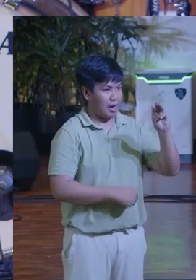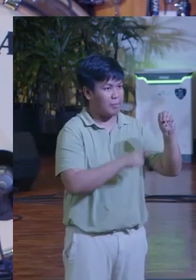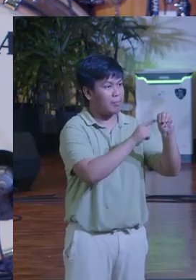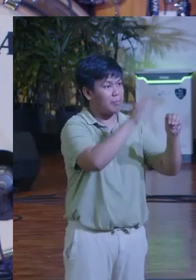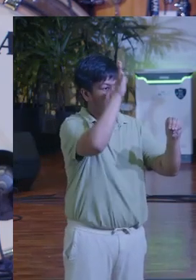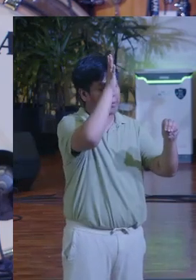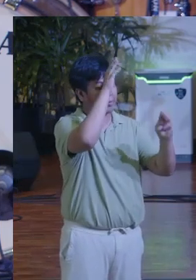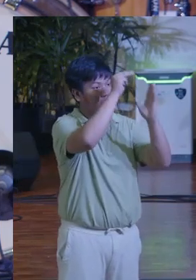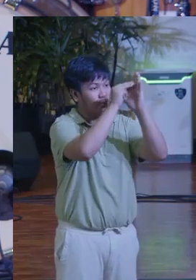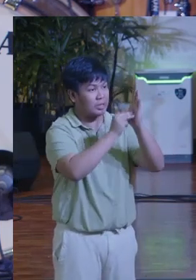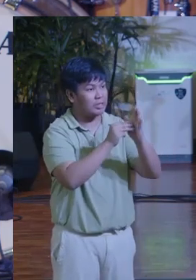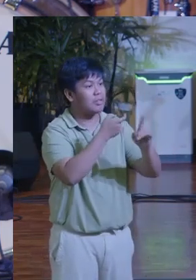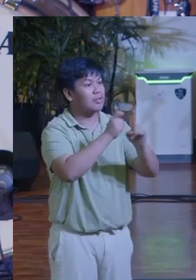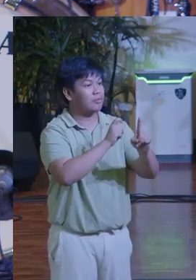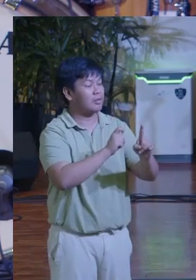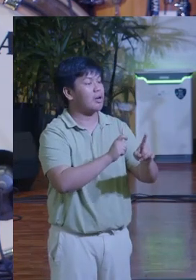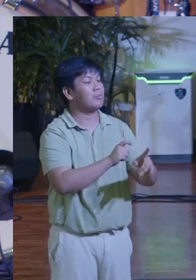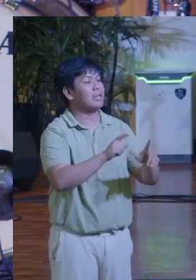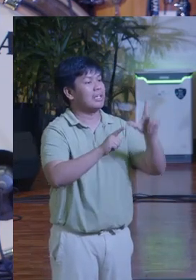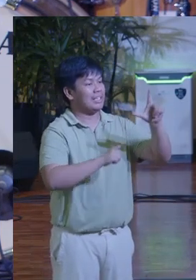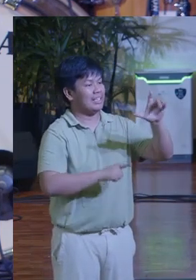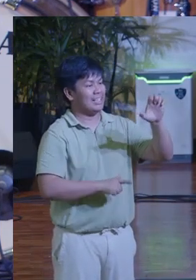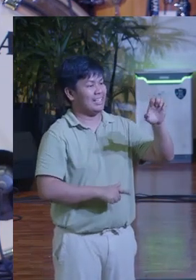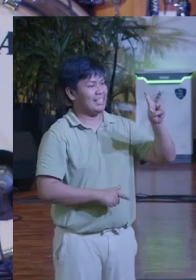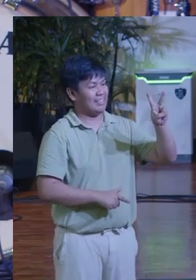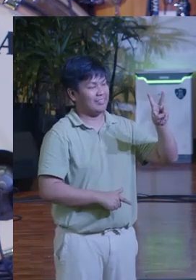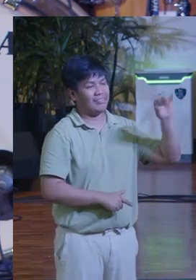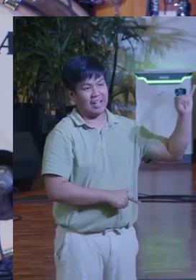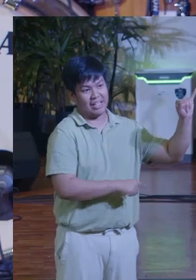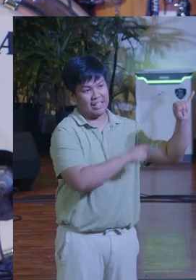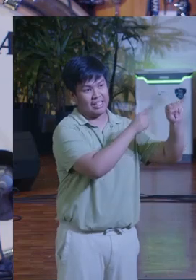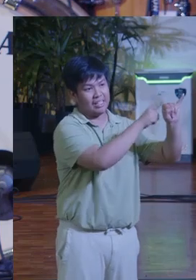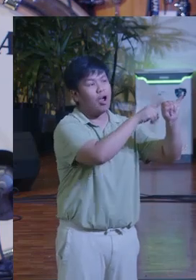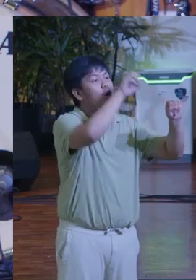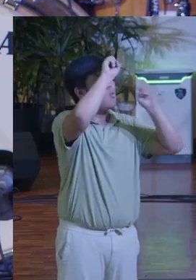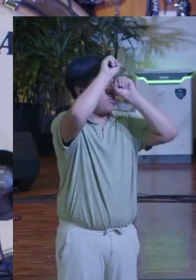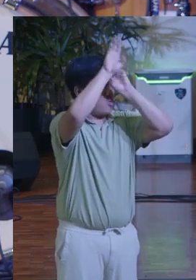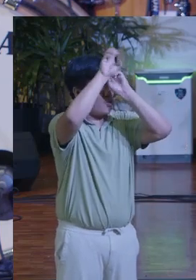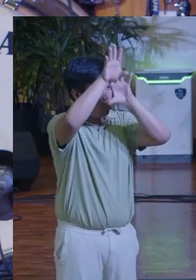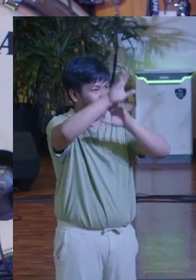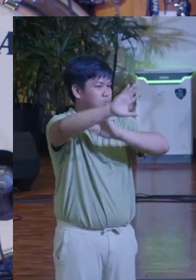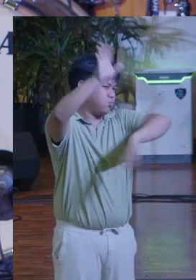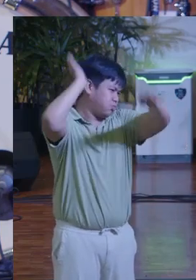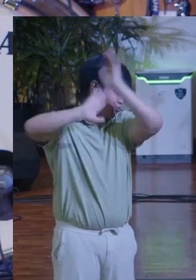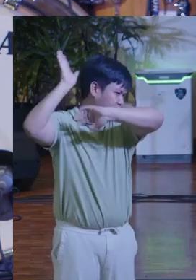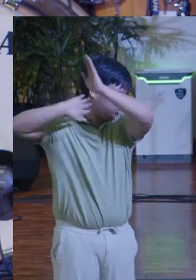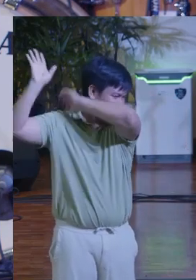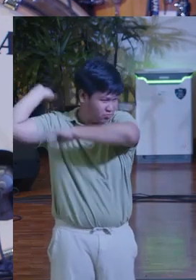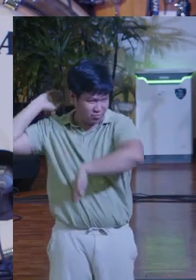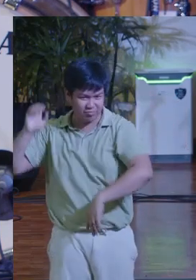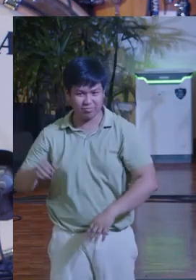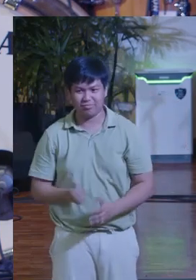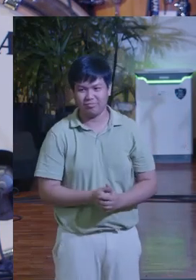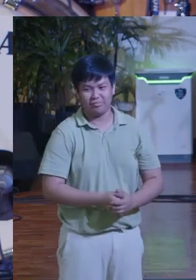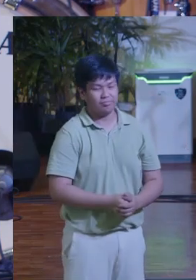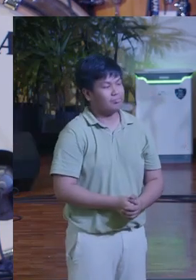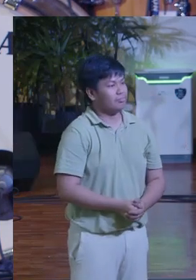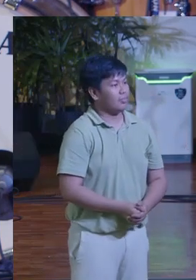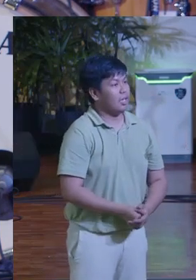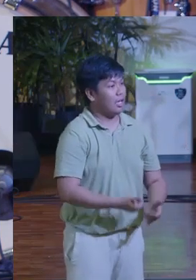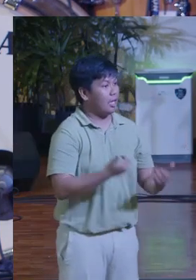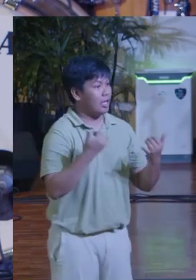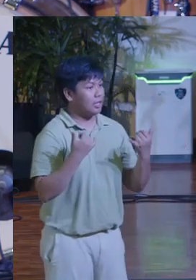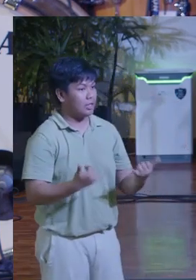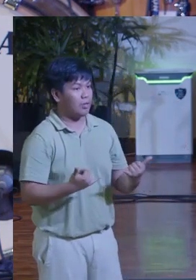kay Kohath, galing po siya sa lineage ni Kohath. No? At